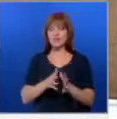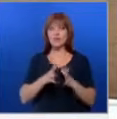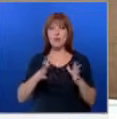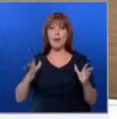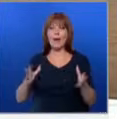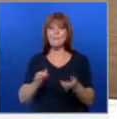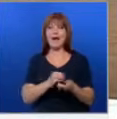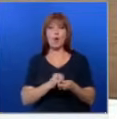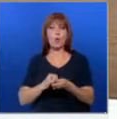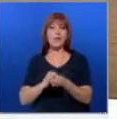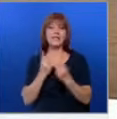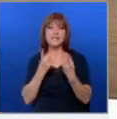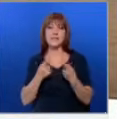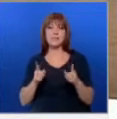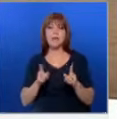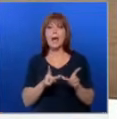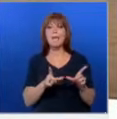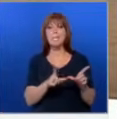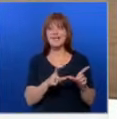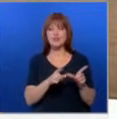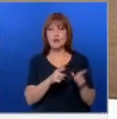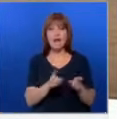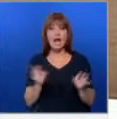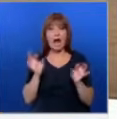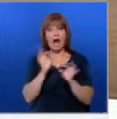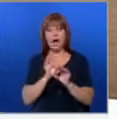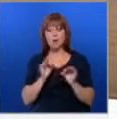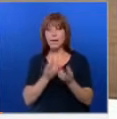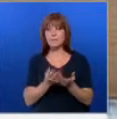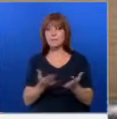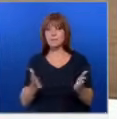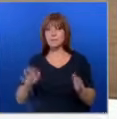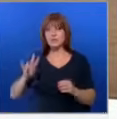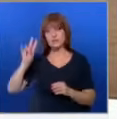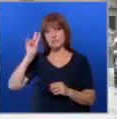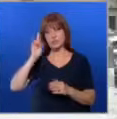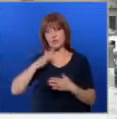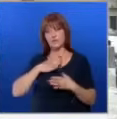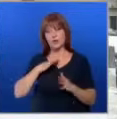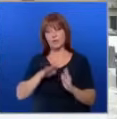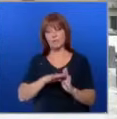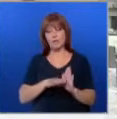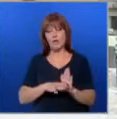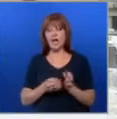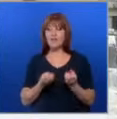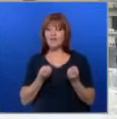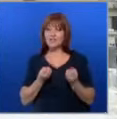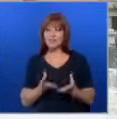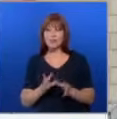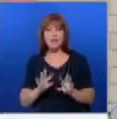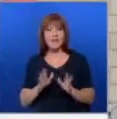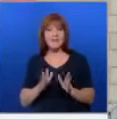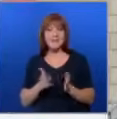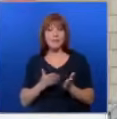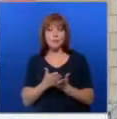коалиция и да управляват с Меланшон, ако нямат мнозинство, за да изпълнят своята програма. Възможни са